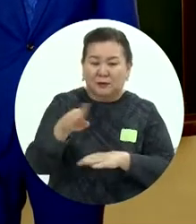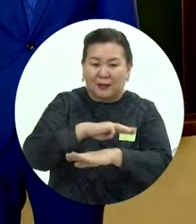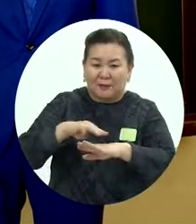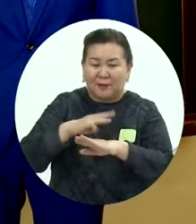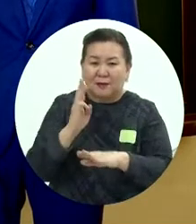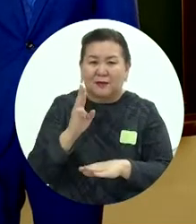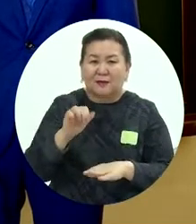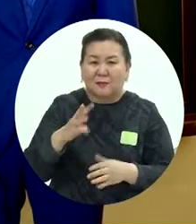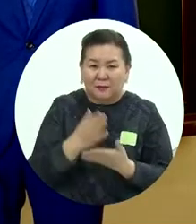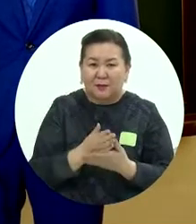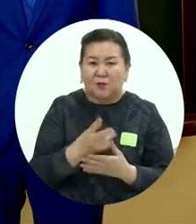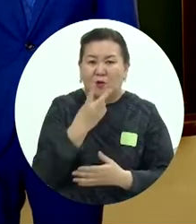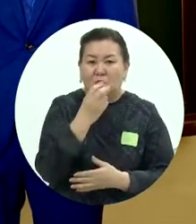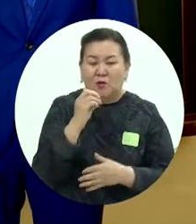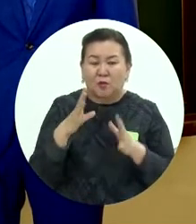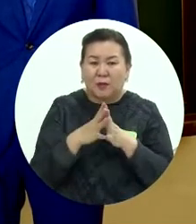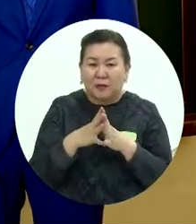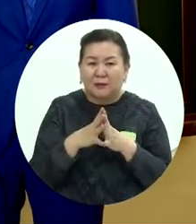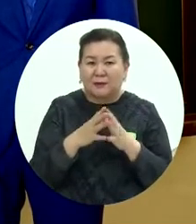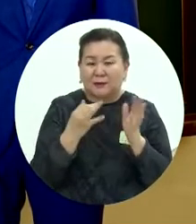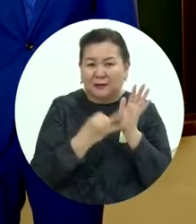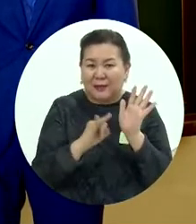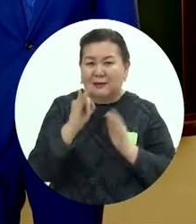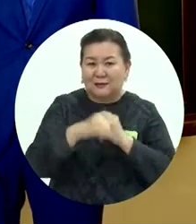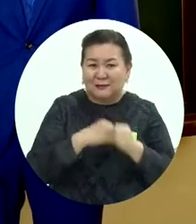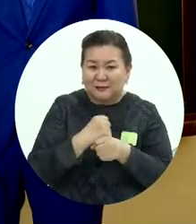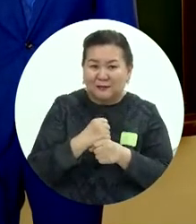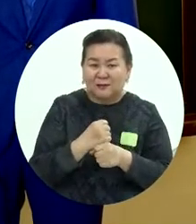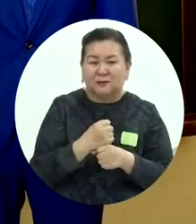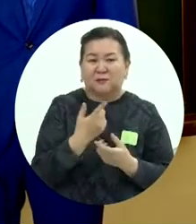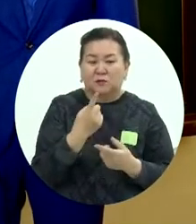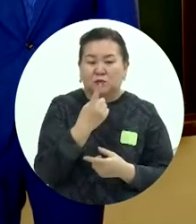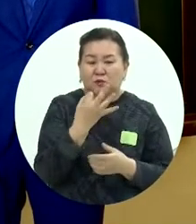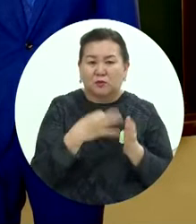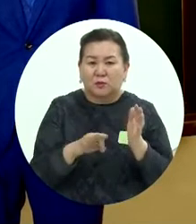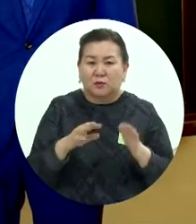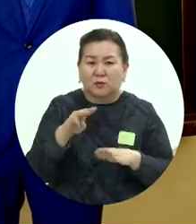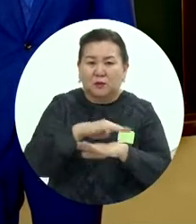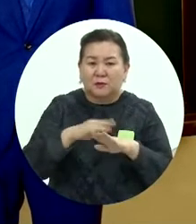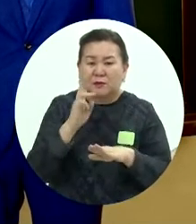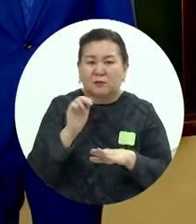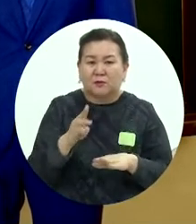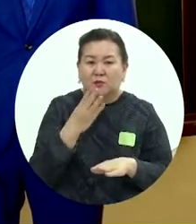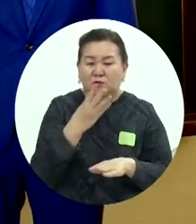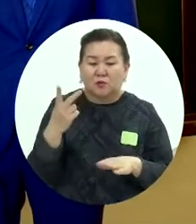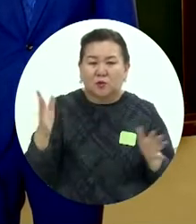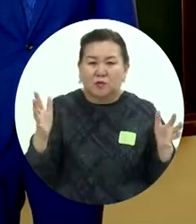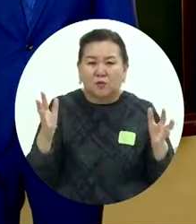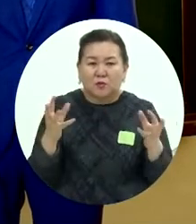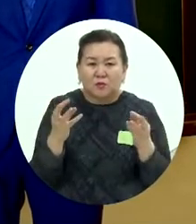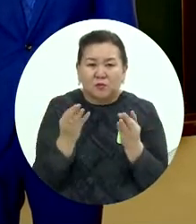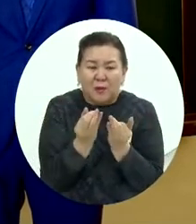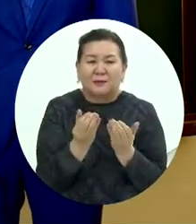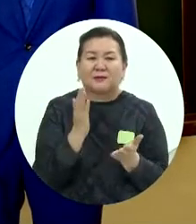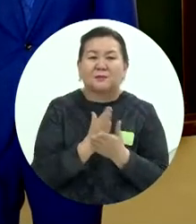км² байсан. 2010 он буюу 70 жилийн дараагаар 183 км² болж 42 км² багассан